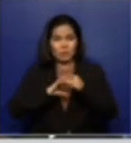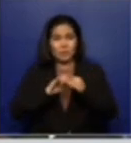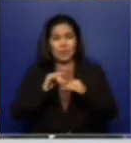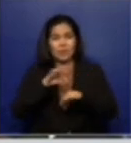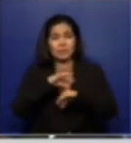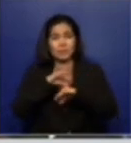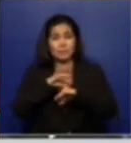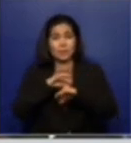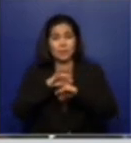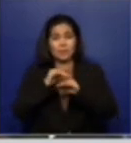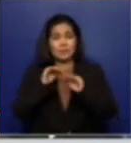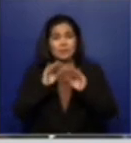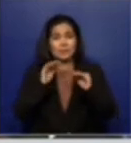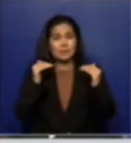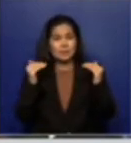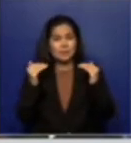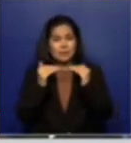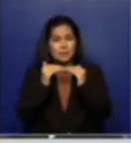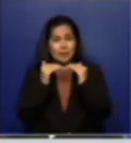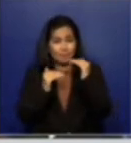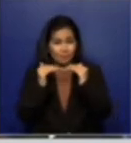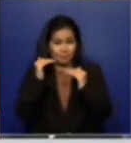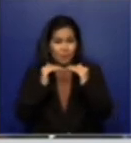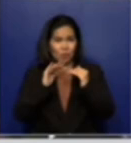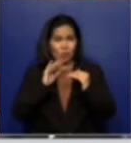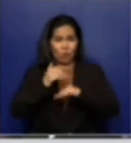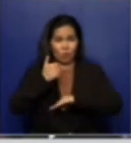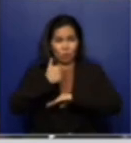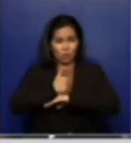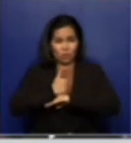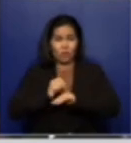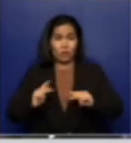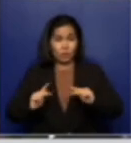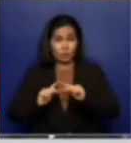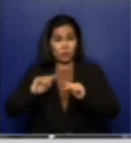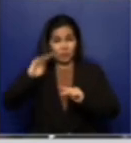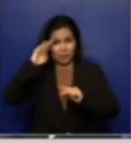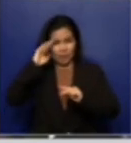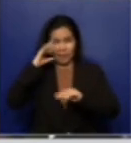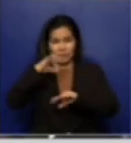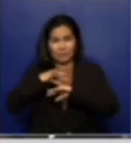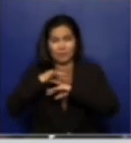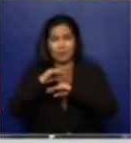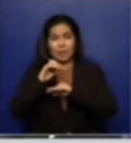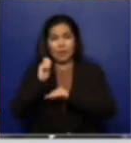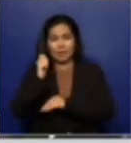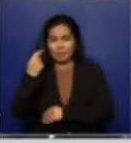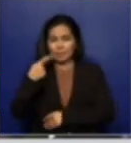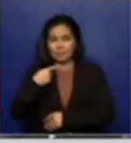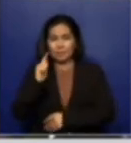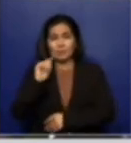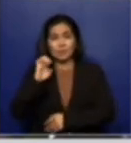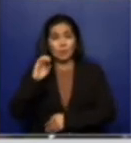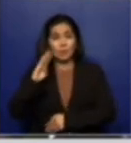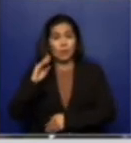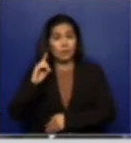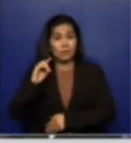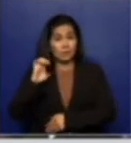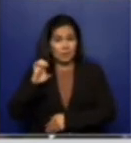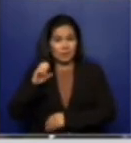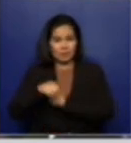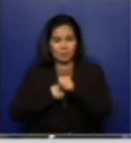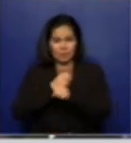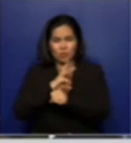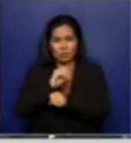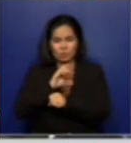หัวหน้าส่วนราชการในสังกัดกระทรวงกลาโหมที่เทียบเท่าอธิบดีพ.ศ.2563เมื่อวันที่8พฤษ